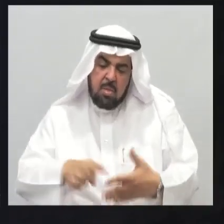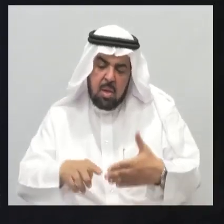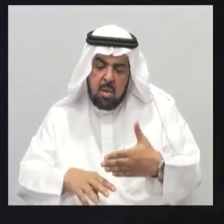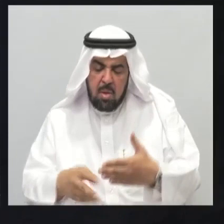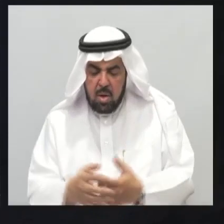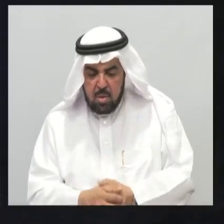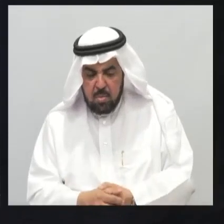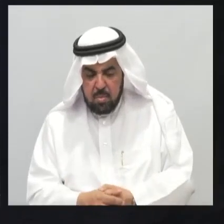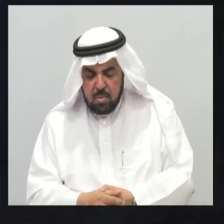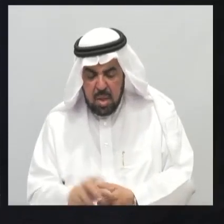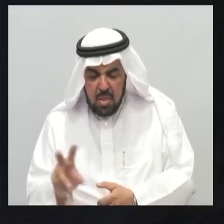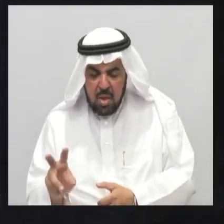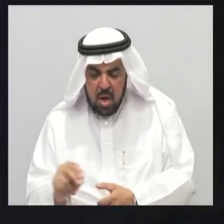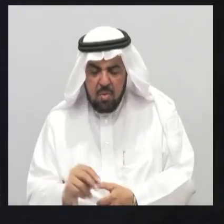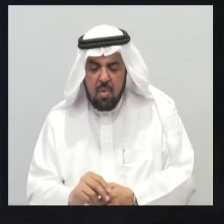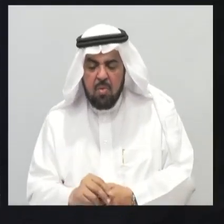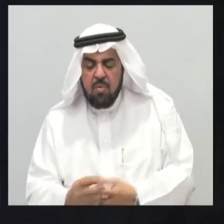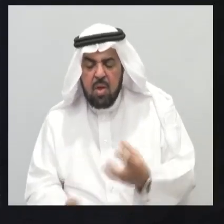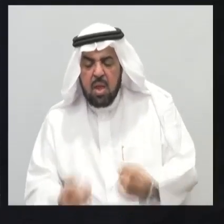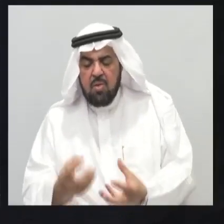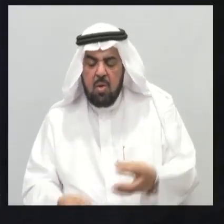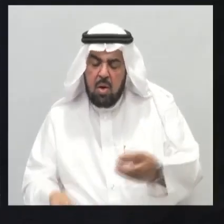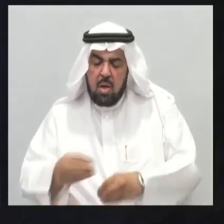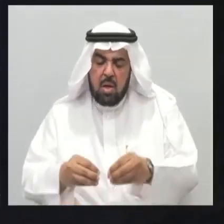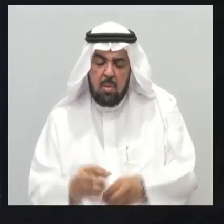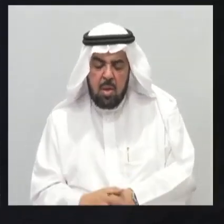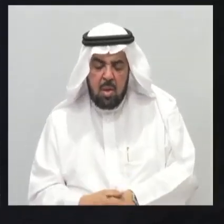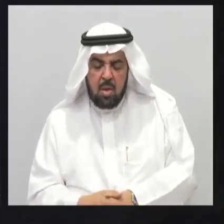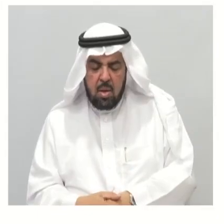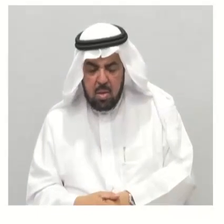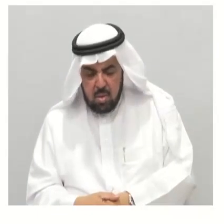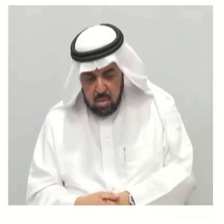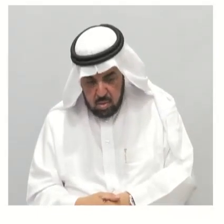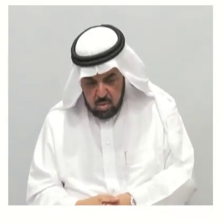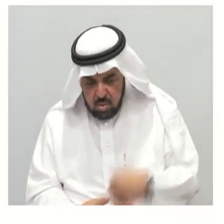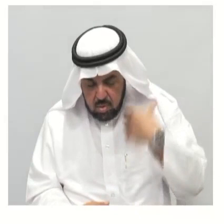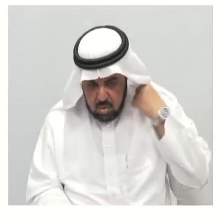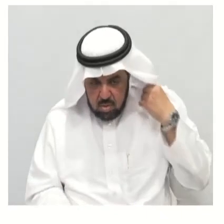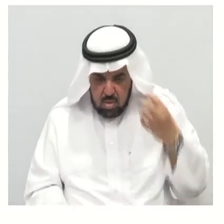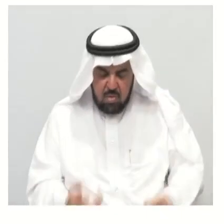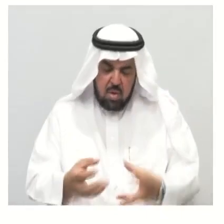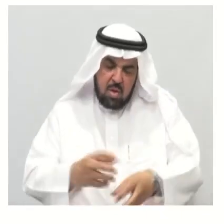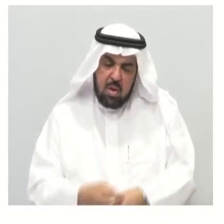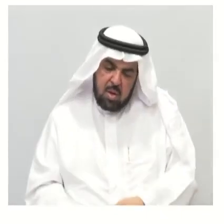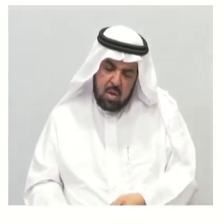هذا الشيء نفسه يحدث في التفاعلات الكيميائية. التفاعلات الكيميائية